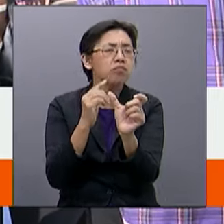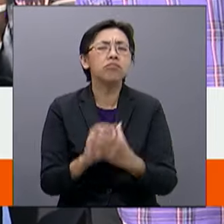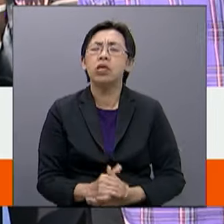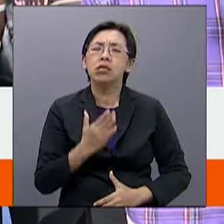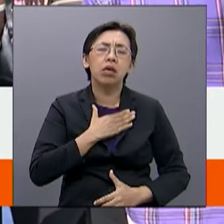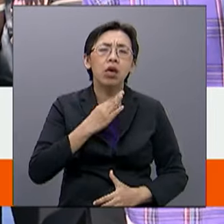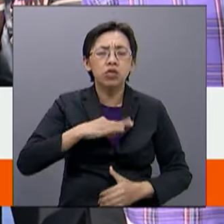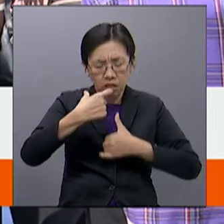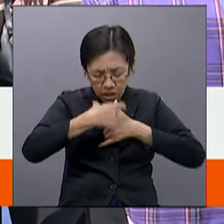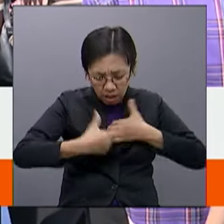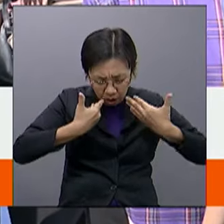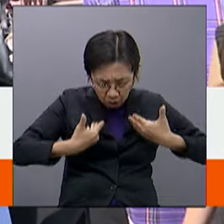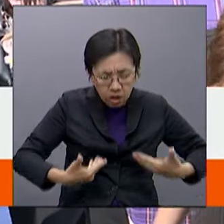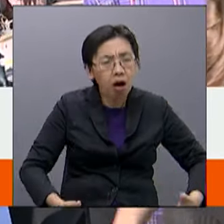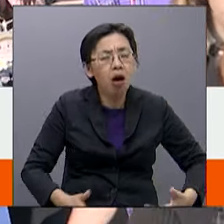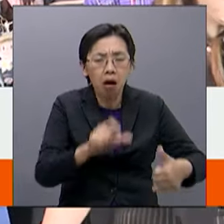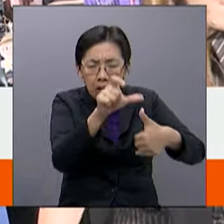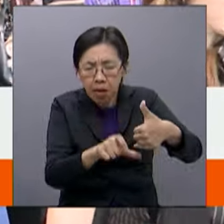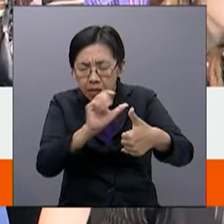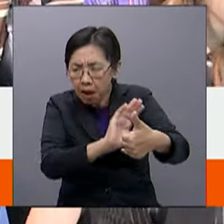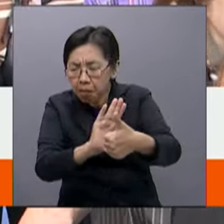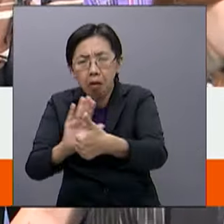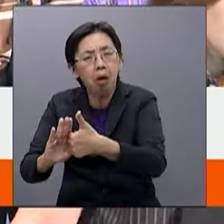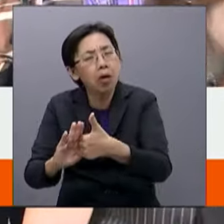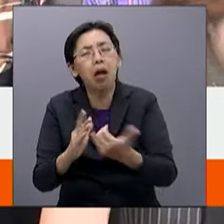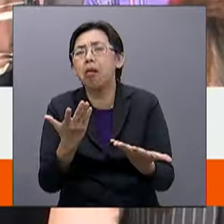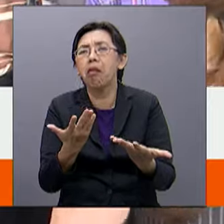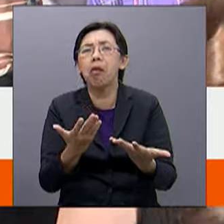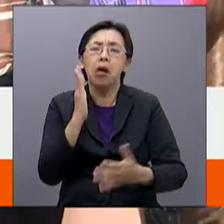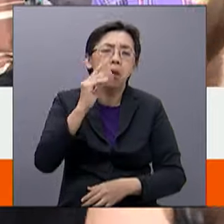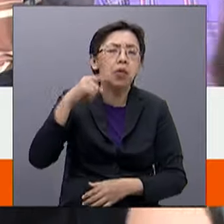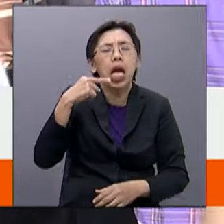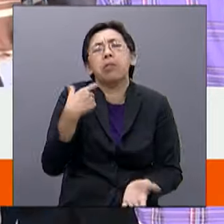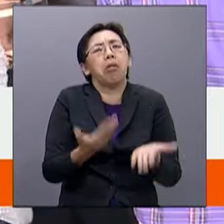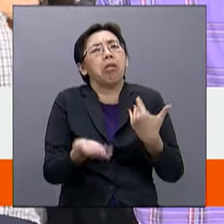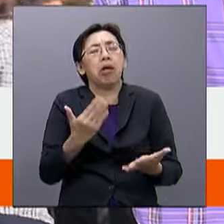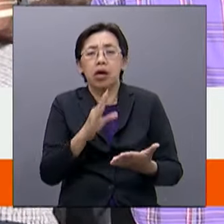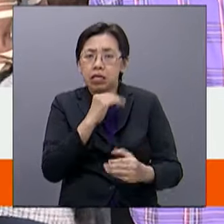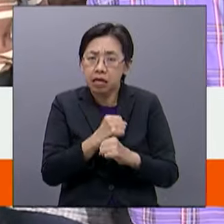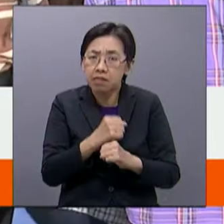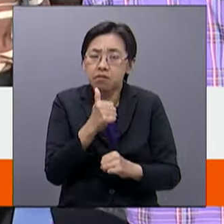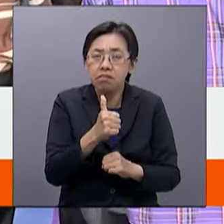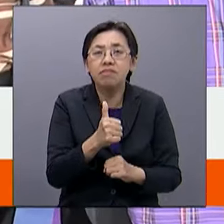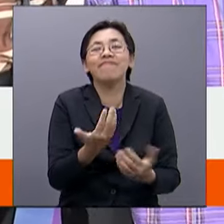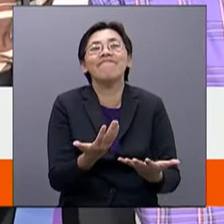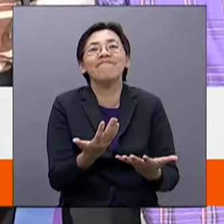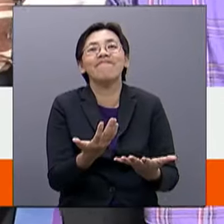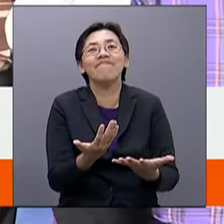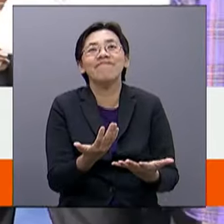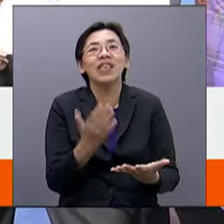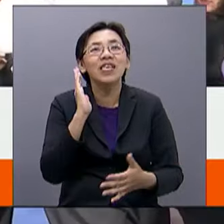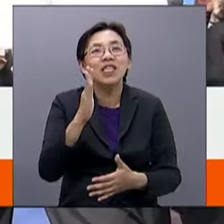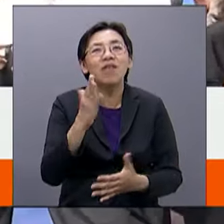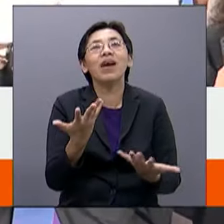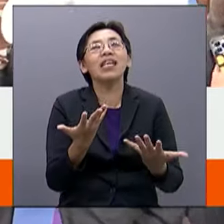ไงทุกคนแค่คุณมีความสามารถคุณทำให้เต็มที่แล้ววันหนึ่งคุณได้อยู่จุดที่คุณจะสามารถอยู่ใน